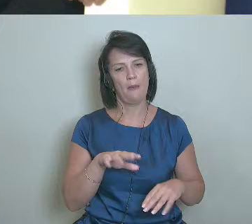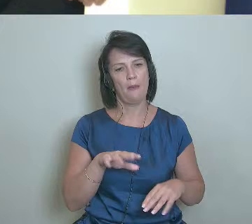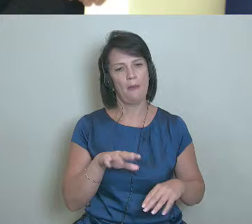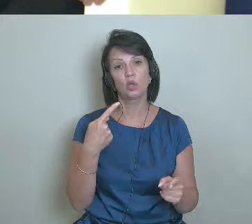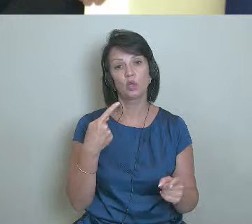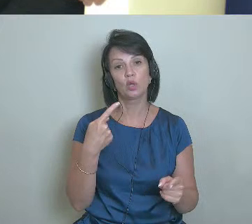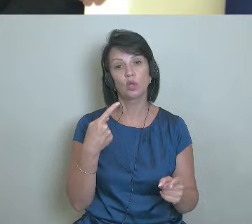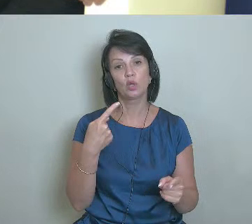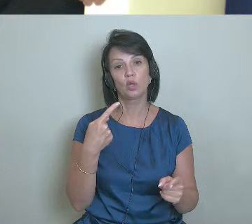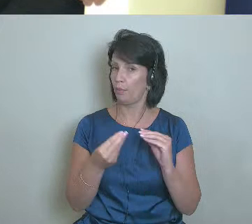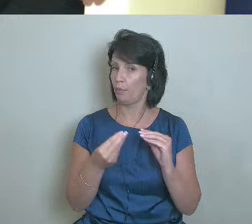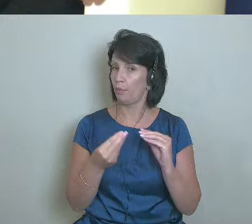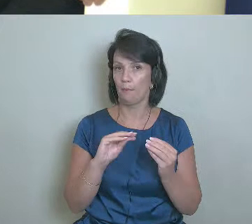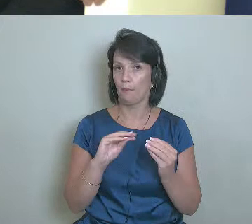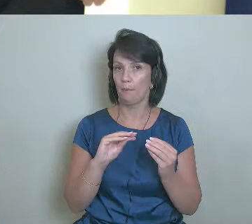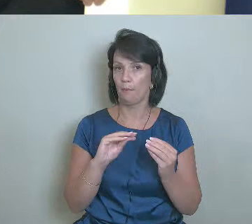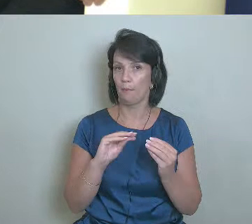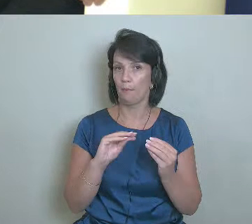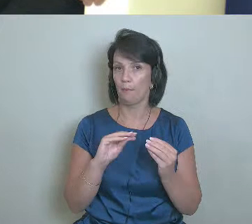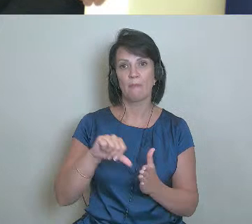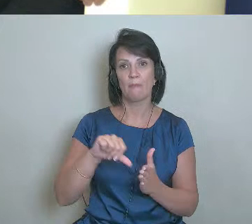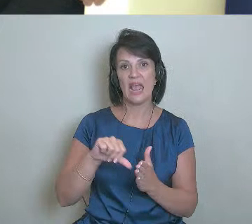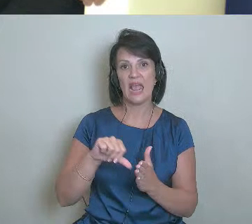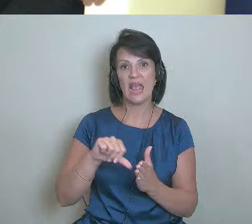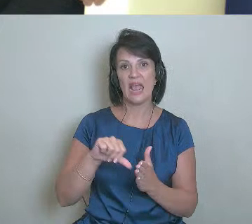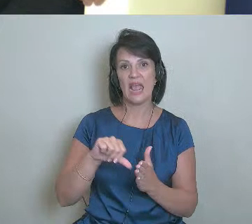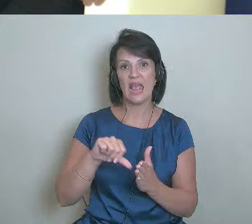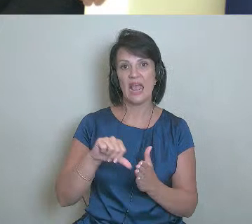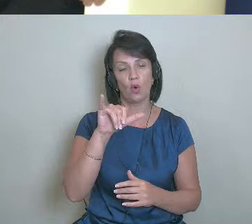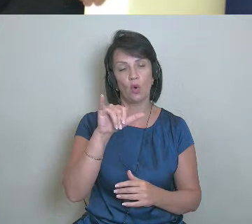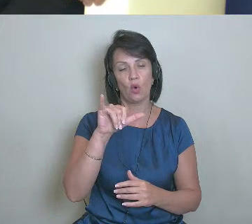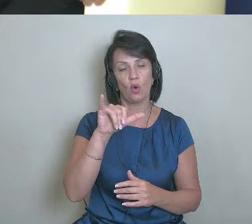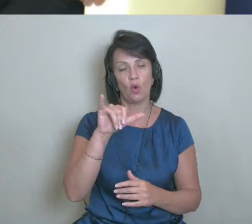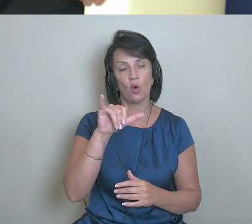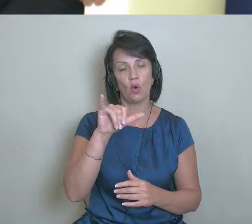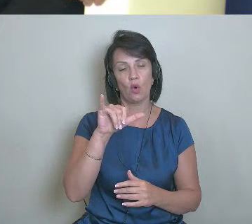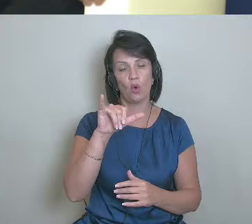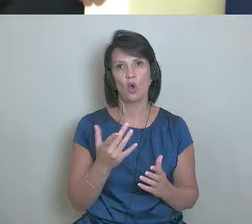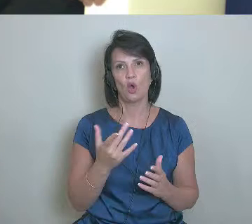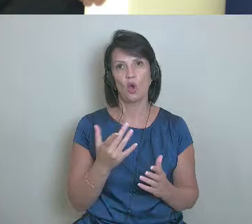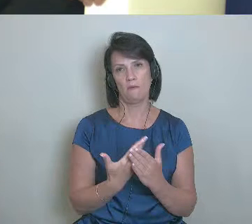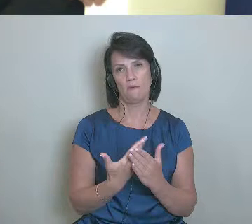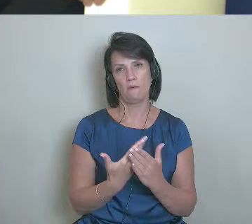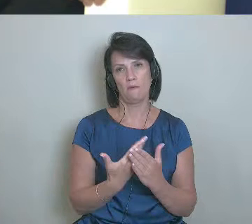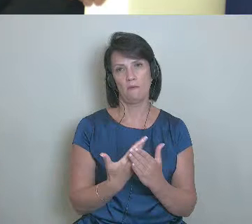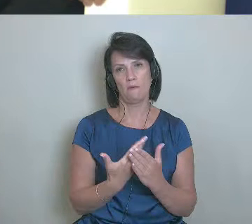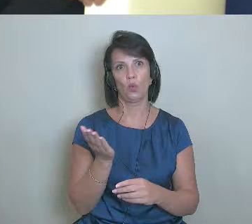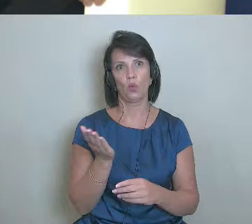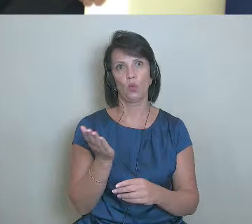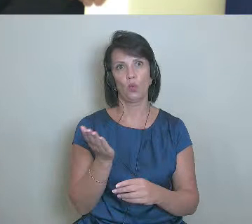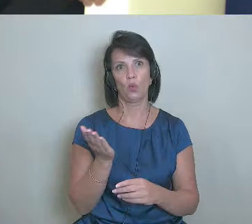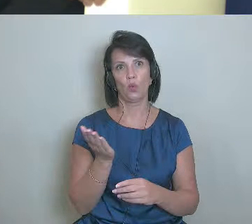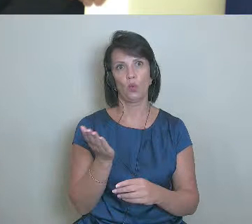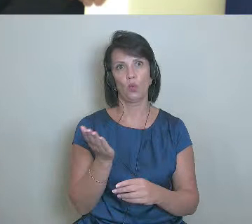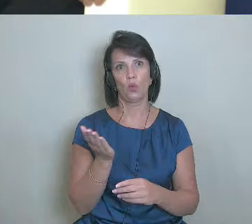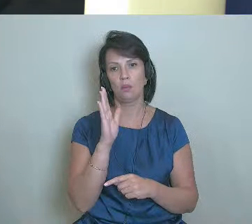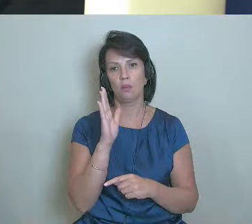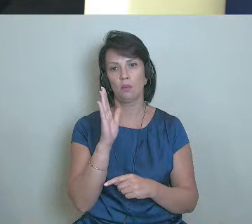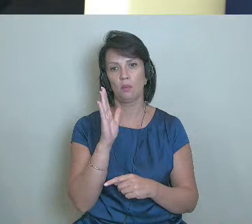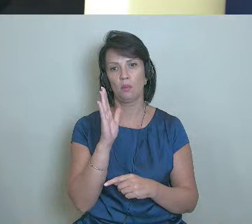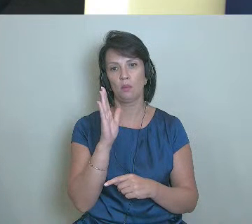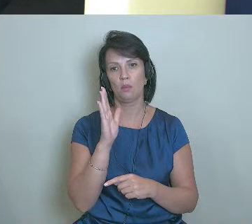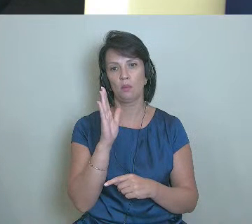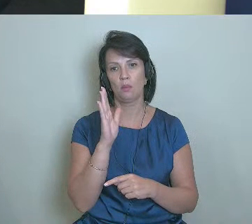not properly functioning. Проблема представництва у суді. Якщо ми візьмемо КАС і будемо, хто ж